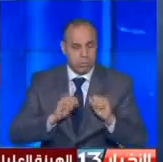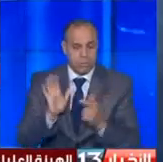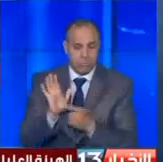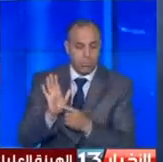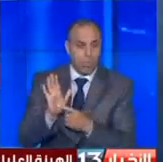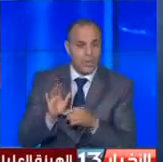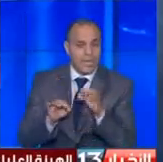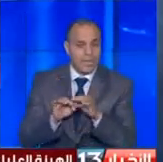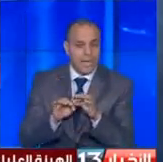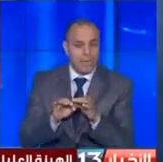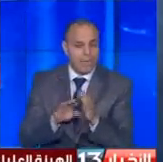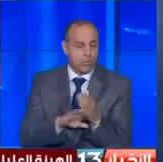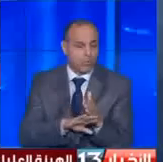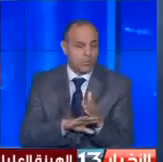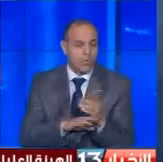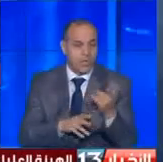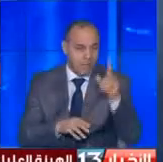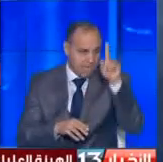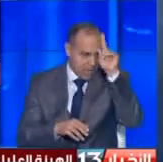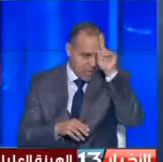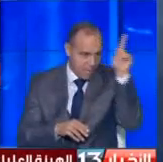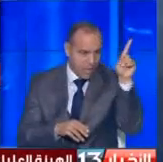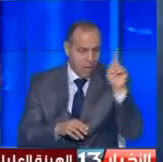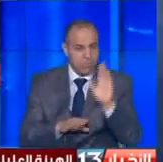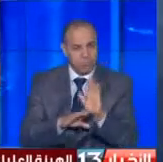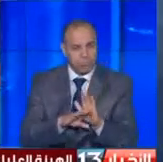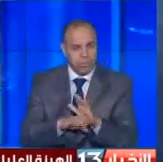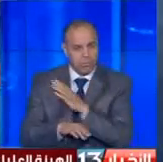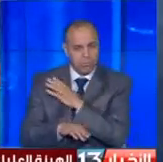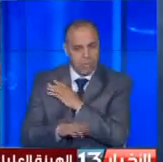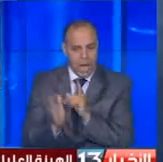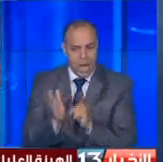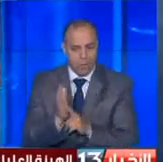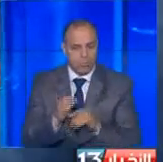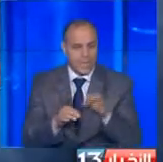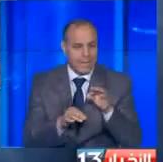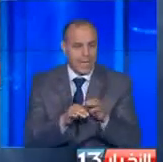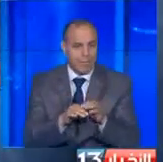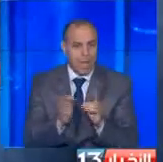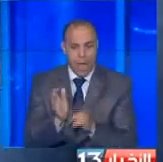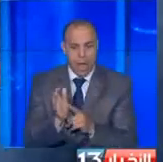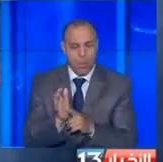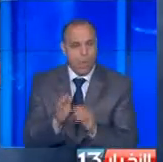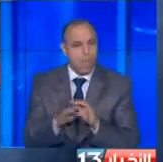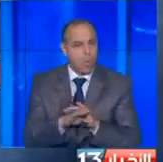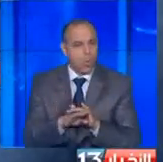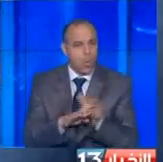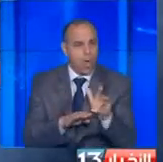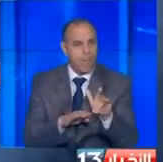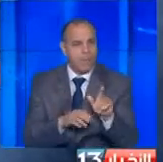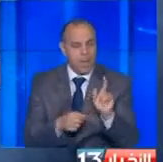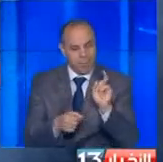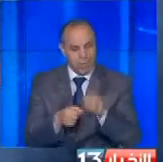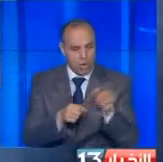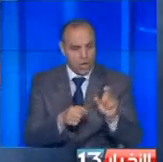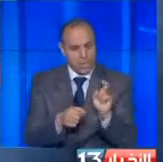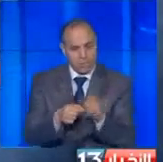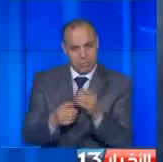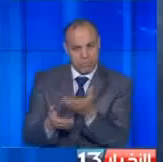الترشحات للانتخابات الجزئية بألمانيا ضمنته الإطار القانوني للانتخابات والشروط المتعلقة